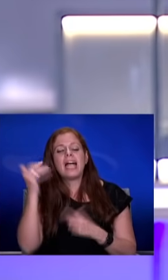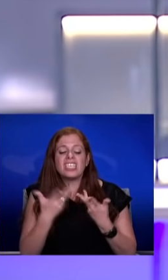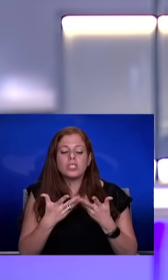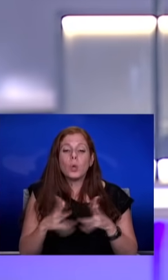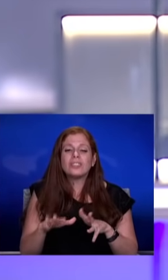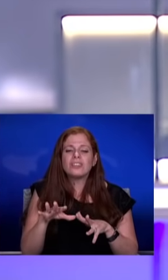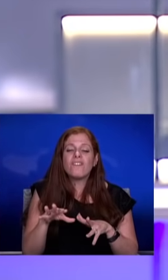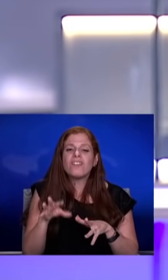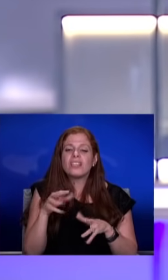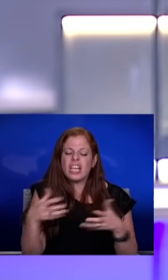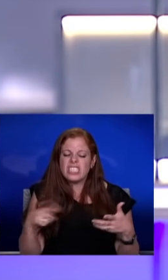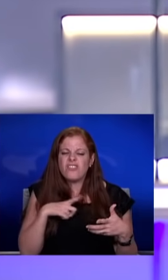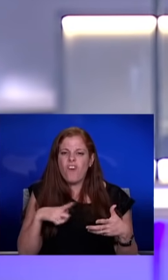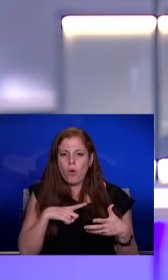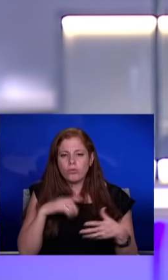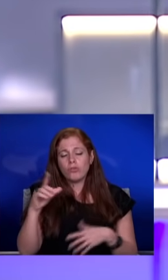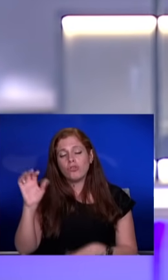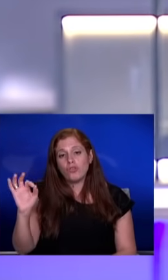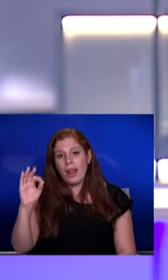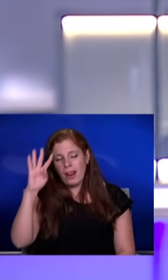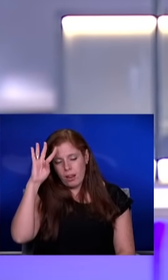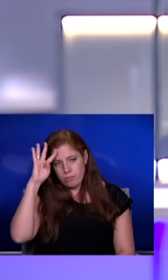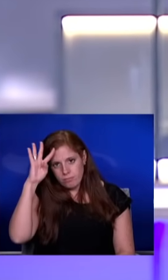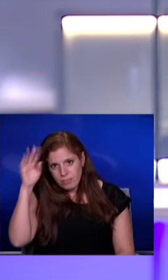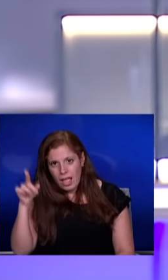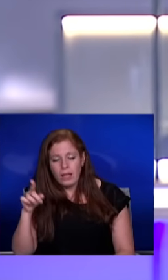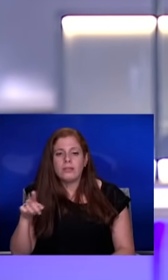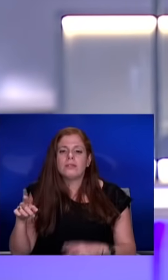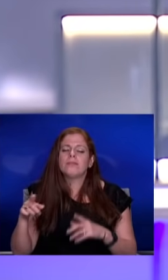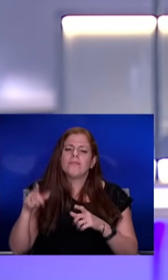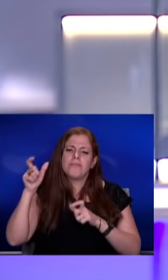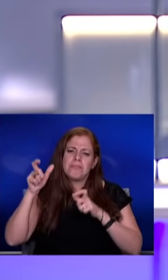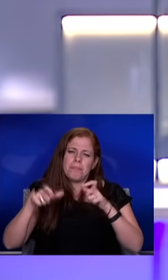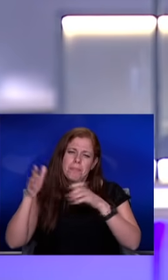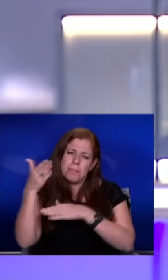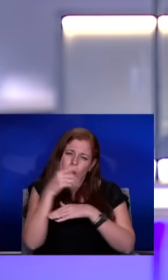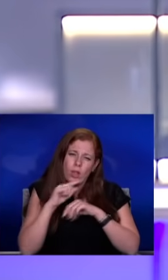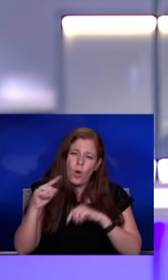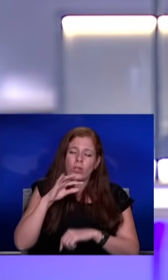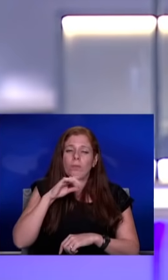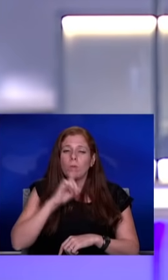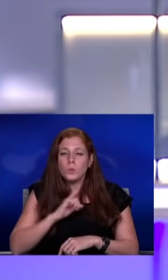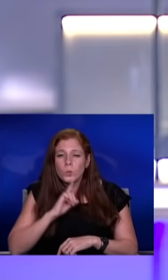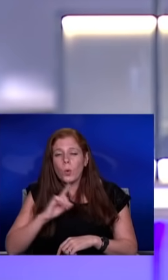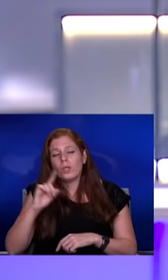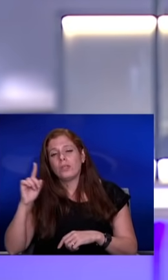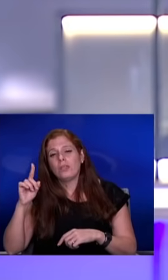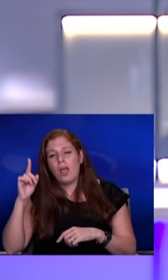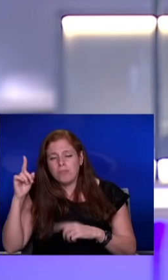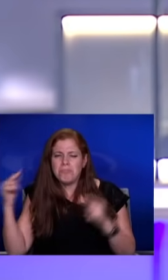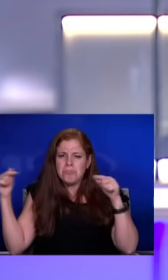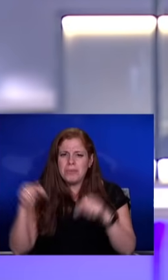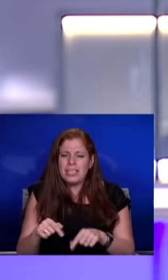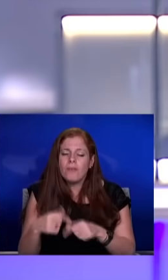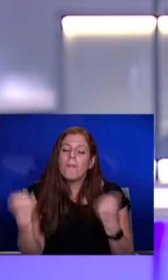של טהרן. מיליציות ממדינות שונות כמו עיראק, תימן, לבנון וסוריה, שמתאמנות שם בהפעלת כתבמים, כלי